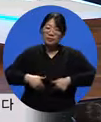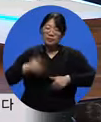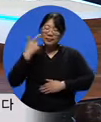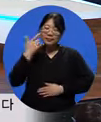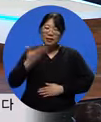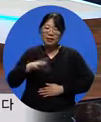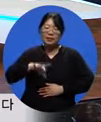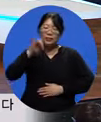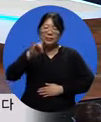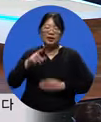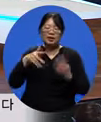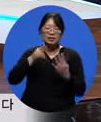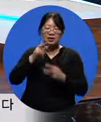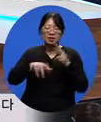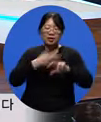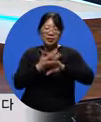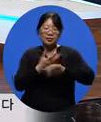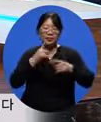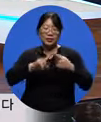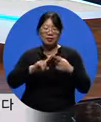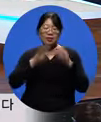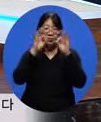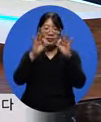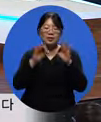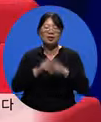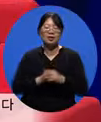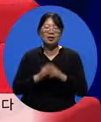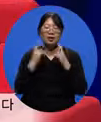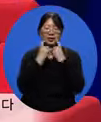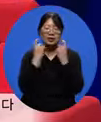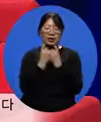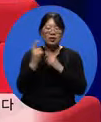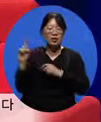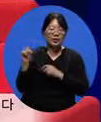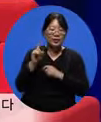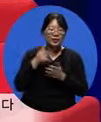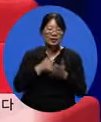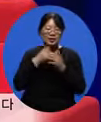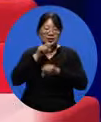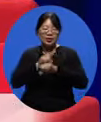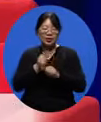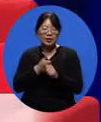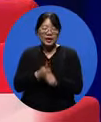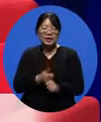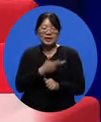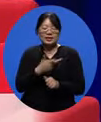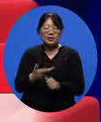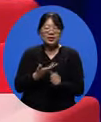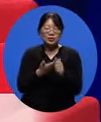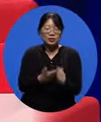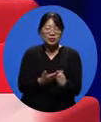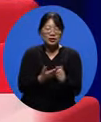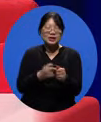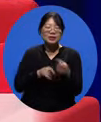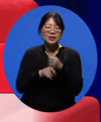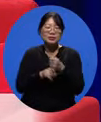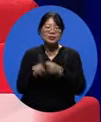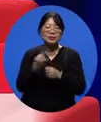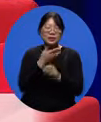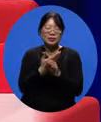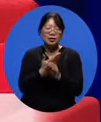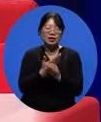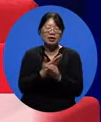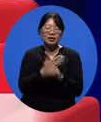일단 제 4 차 산업혁명 이라고 하는게 우리 개인의 어떤 인생에 있어서 가장 크게 해 주는 함의는 당신이